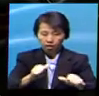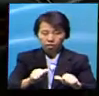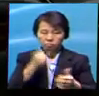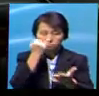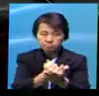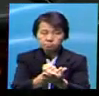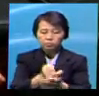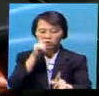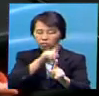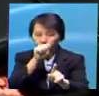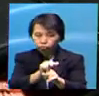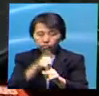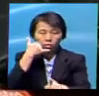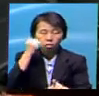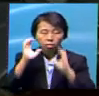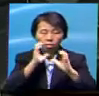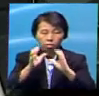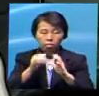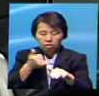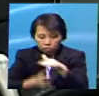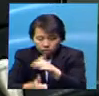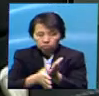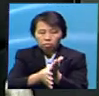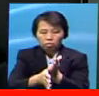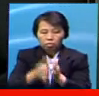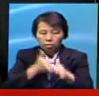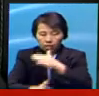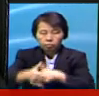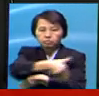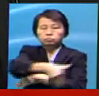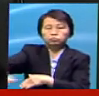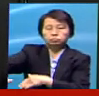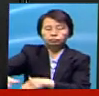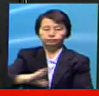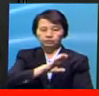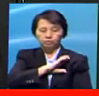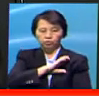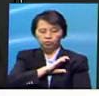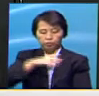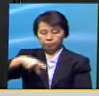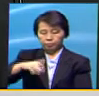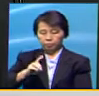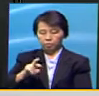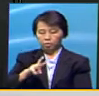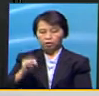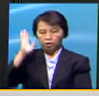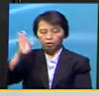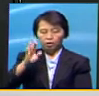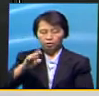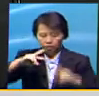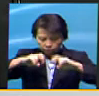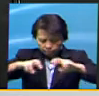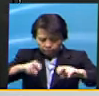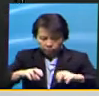pengganas, penipuan telekomunikasi, penyeludupan dadah dan jenayah rentas sempadan. Polis Diraja Malaysia PDRM akan menyiasat dan